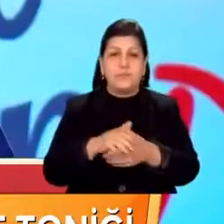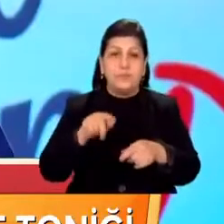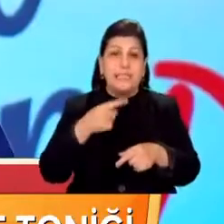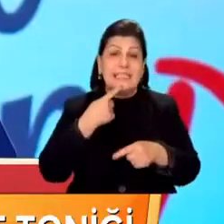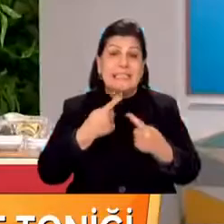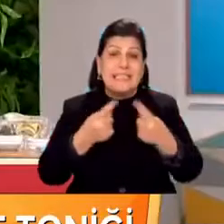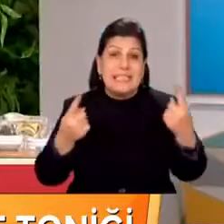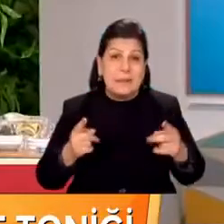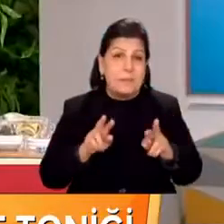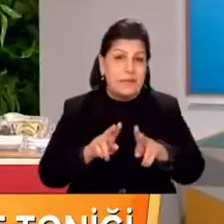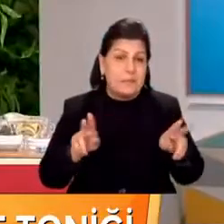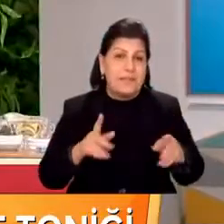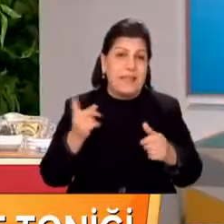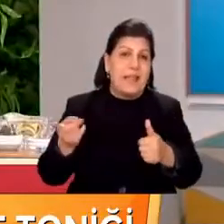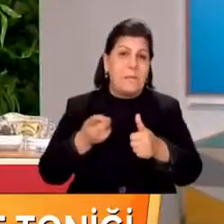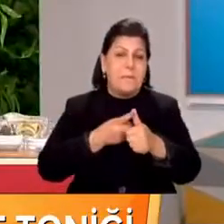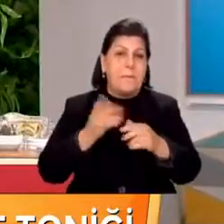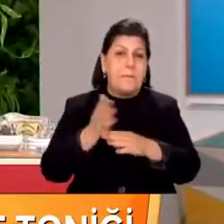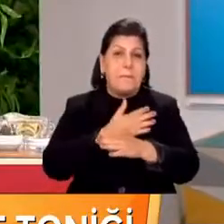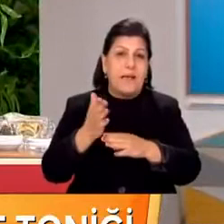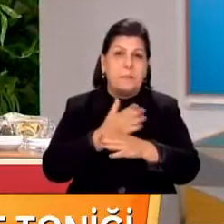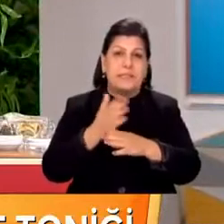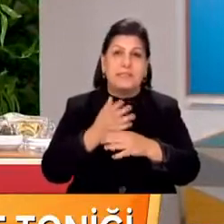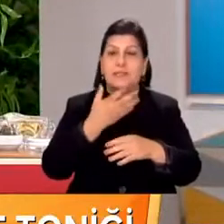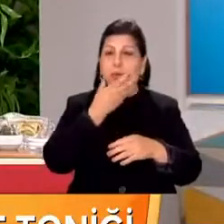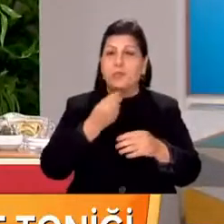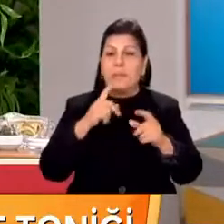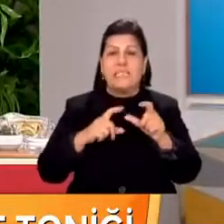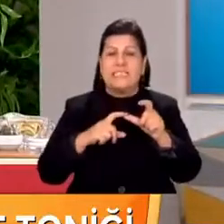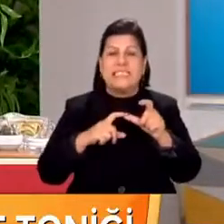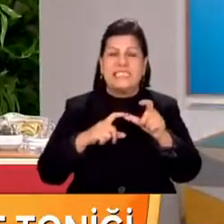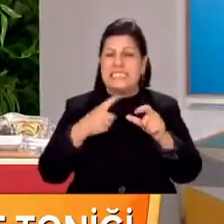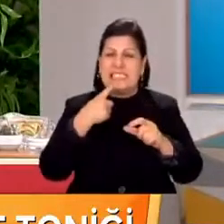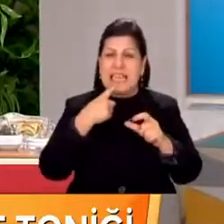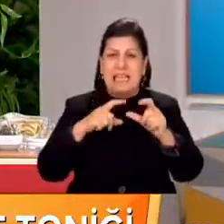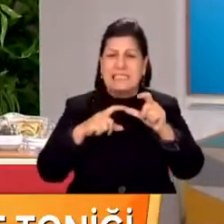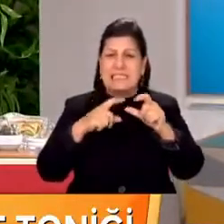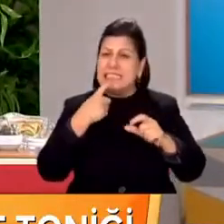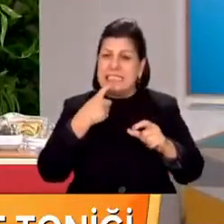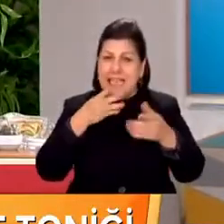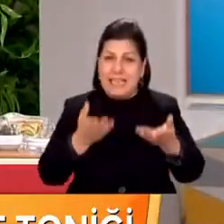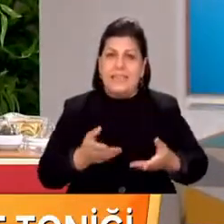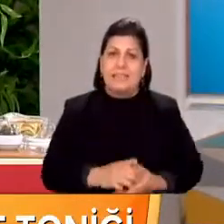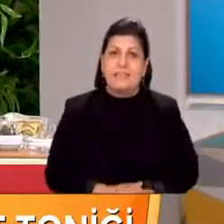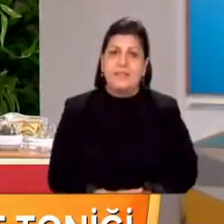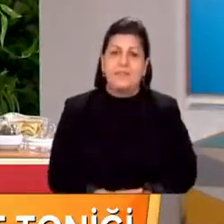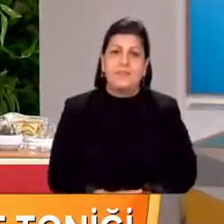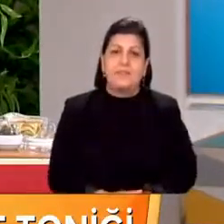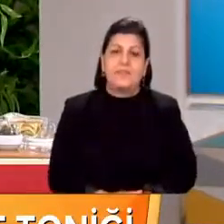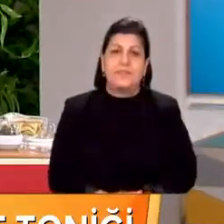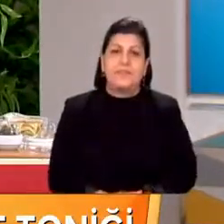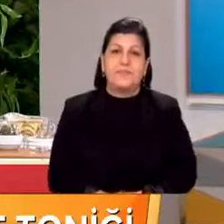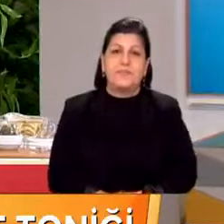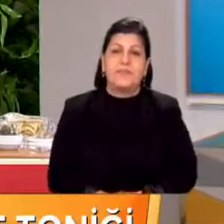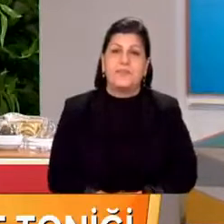gibi en baş malzememiz içebildiğimiz güzel bir sirke. Tabii bir de açabildiğimiz olacak. Açılmıyor.